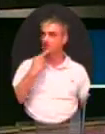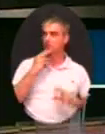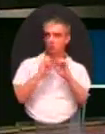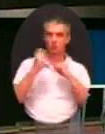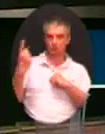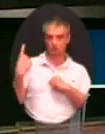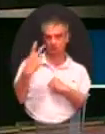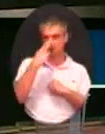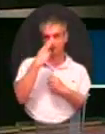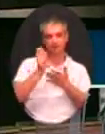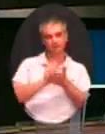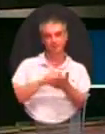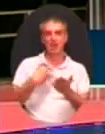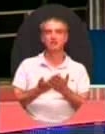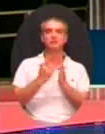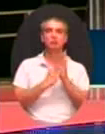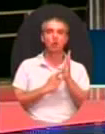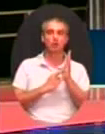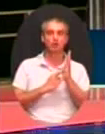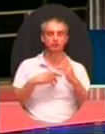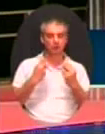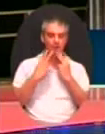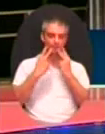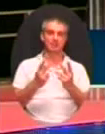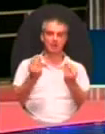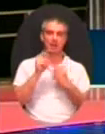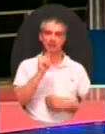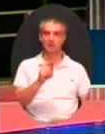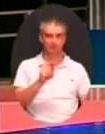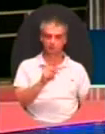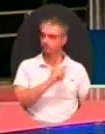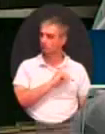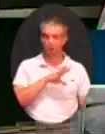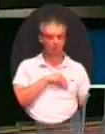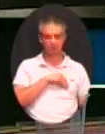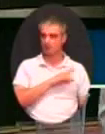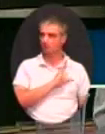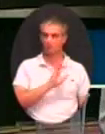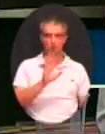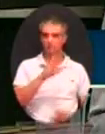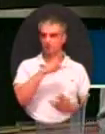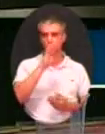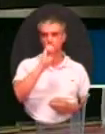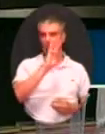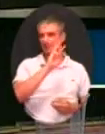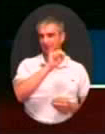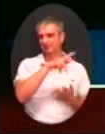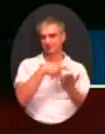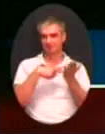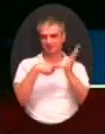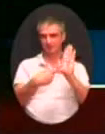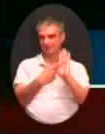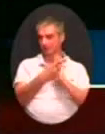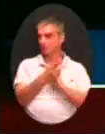התורה מנסים לנסח איזושהי הצעת חוק שתיתן מענה לדבר הזה, לא יקבלו את מה שמשה ניסים מציג השר